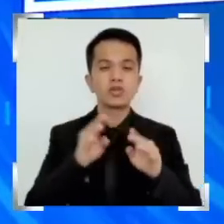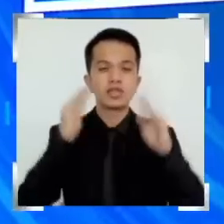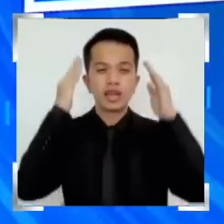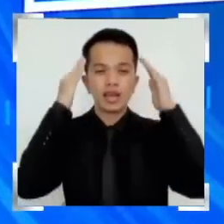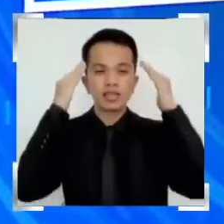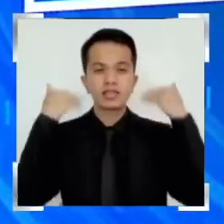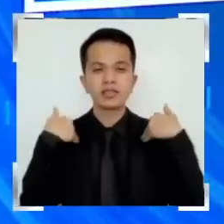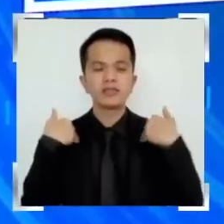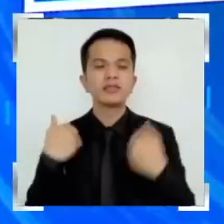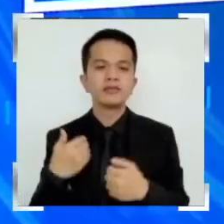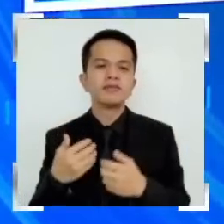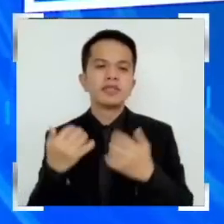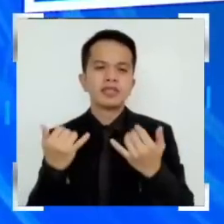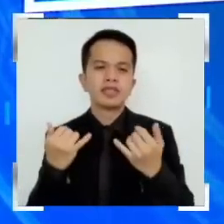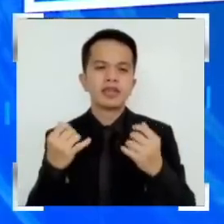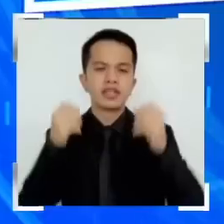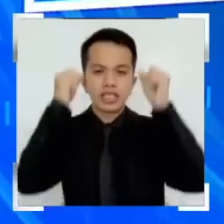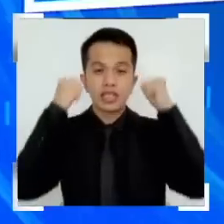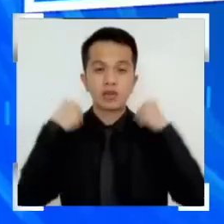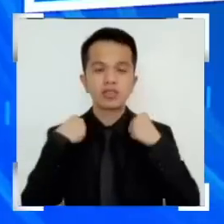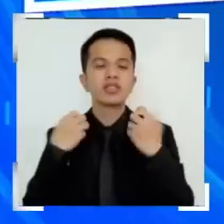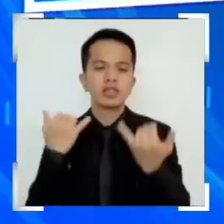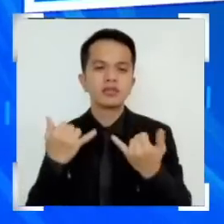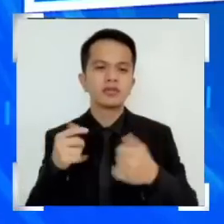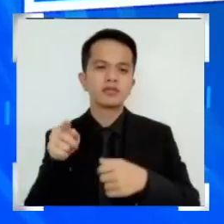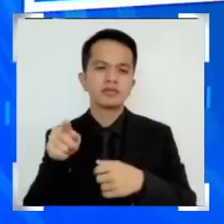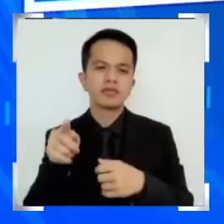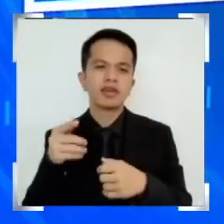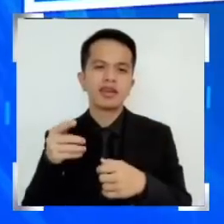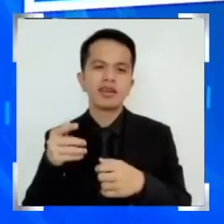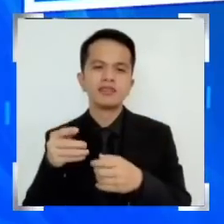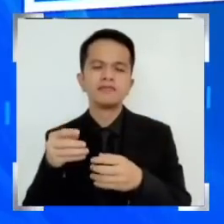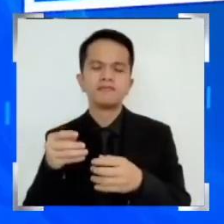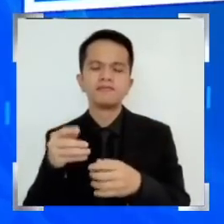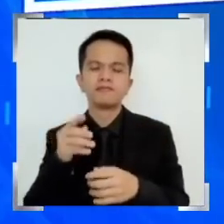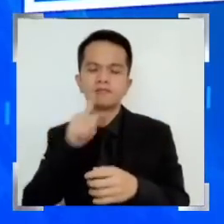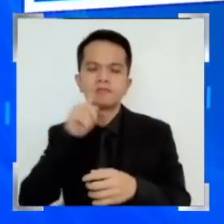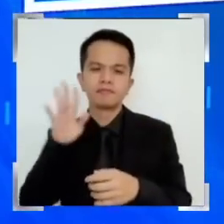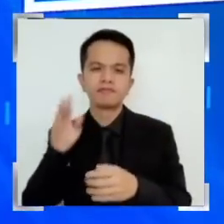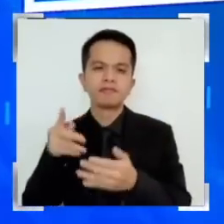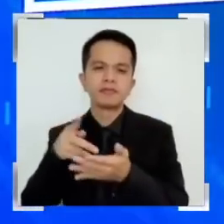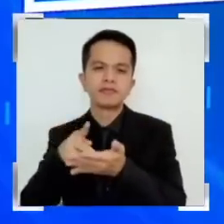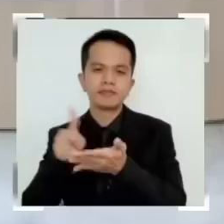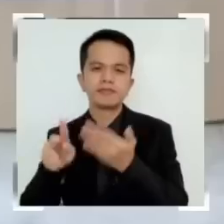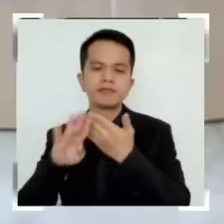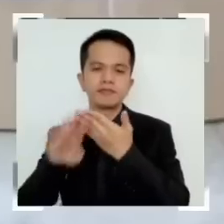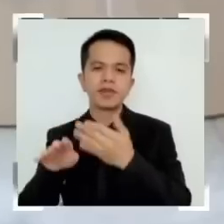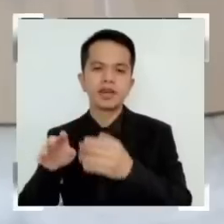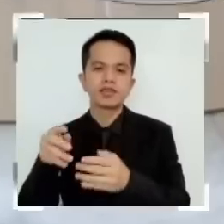ng Saudi government na mababayaran ang na-delay na sahod. Saksi, si Rafi Tima.